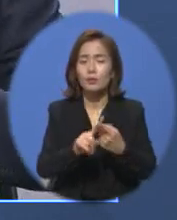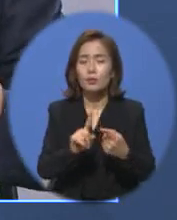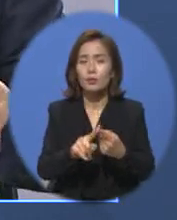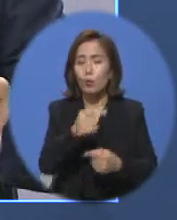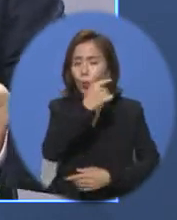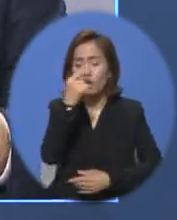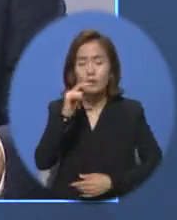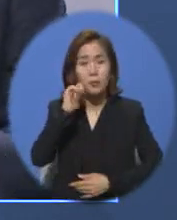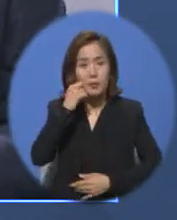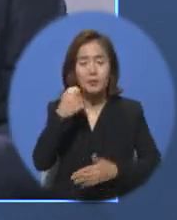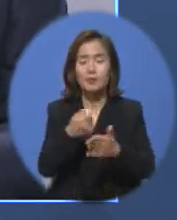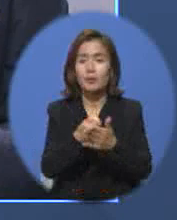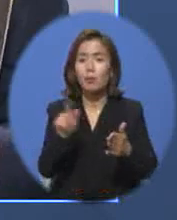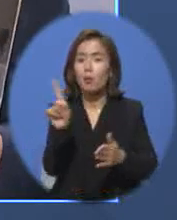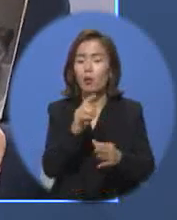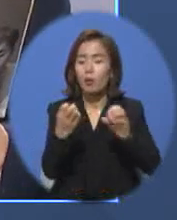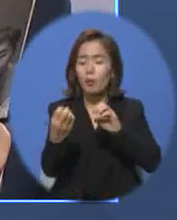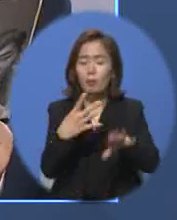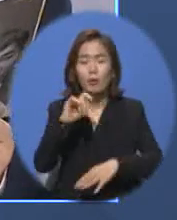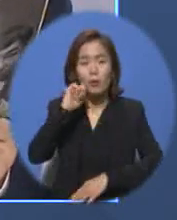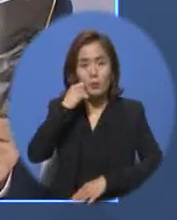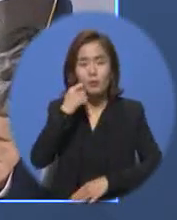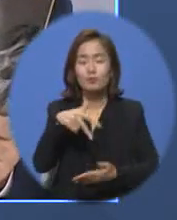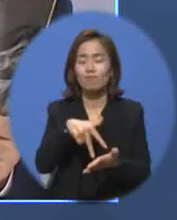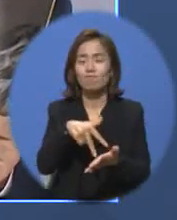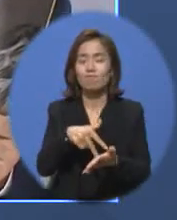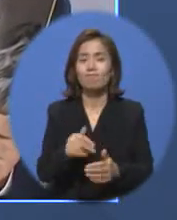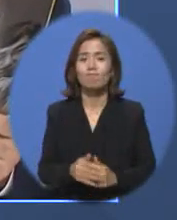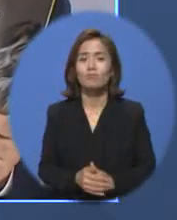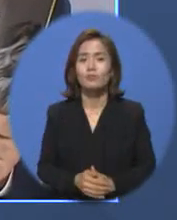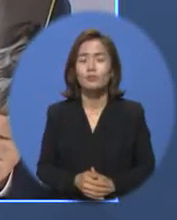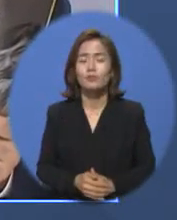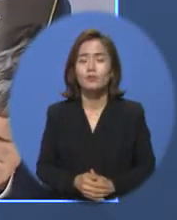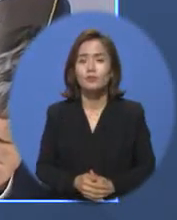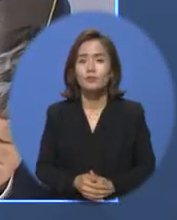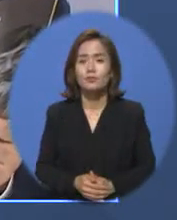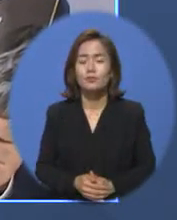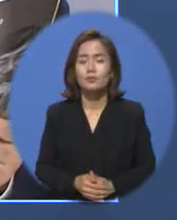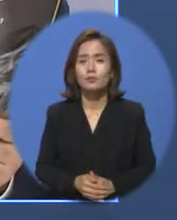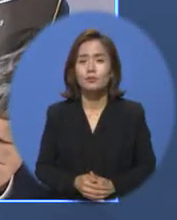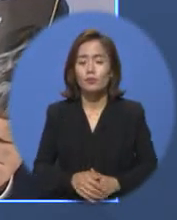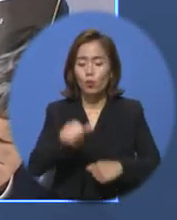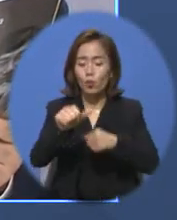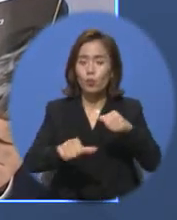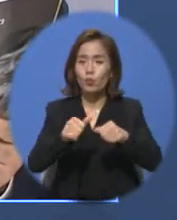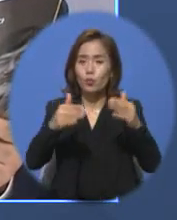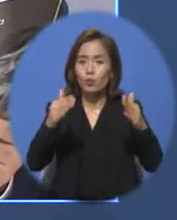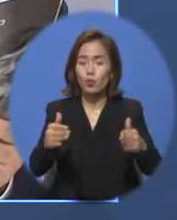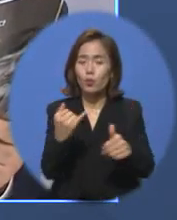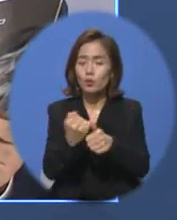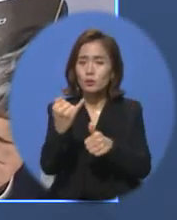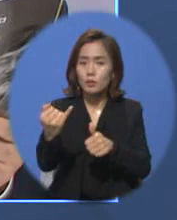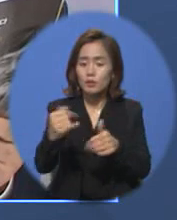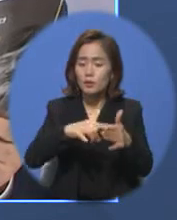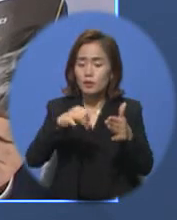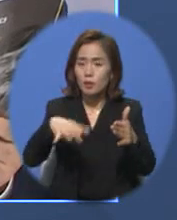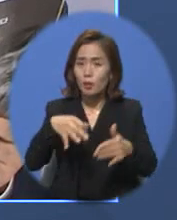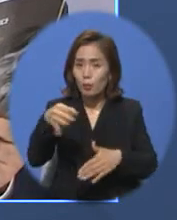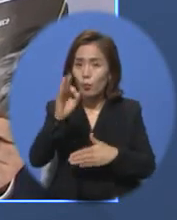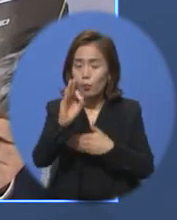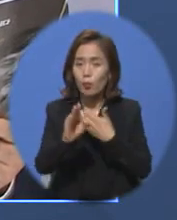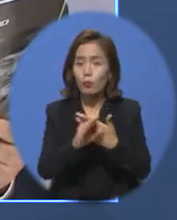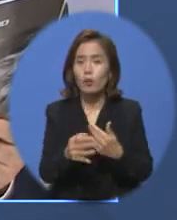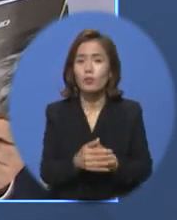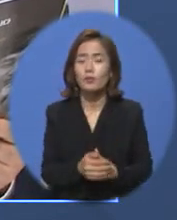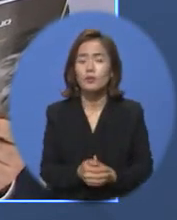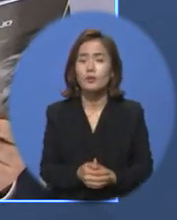확인할수없기때문에 명확한답변을드리기가어렵습니다 . 하지만부인,5년간납세액총액